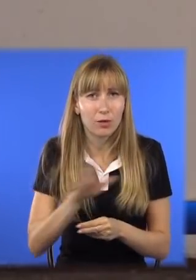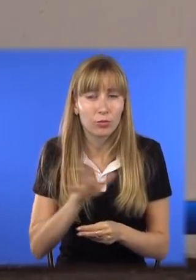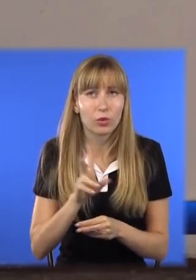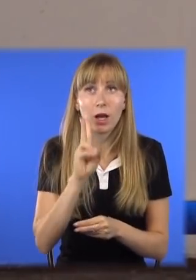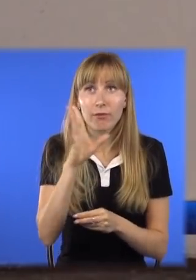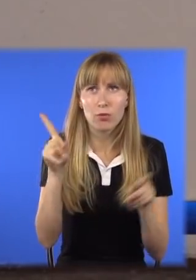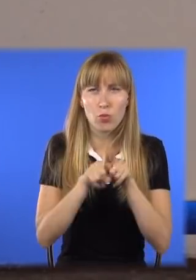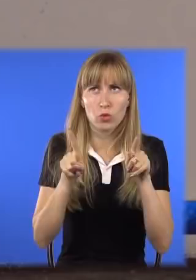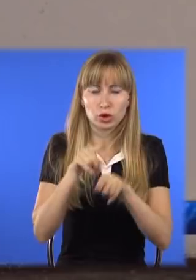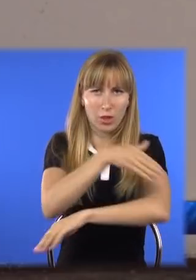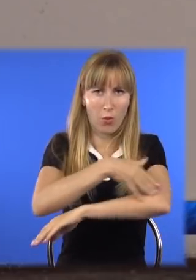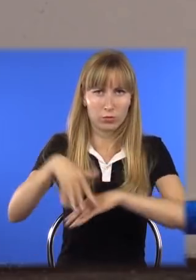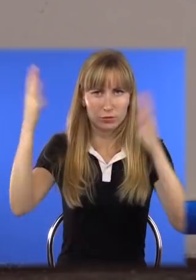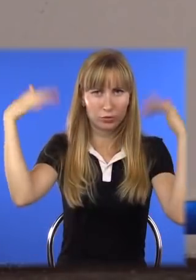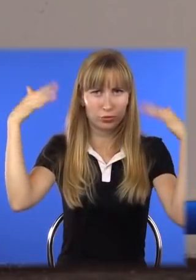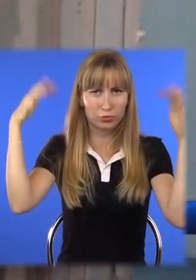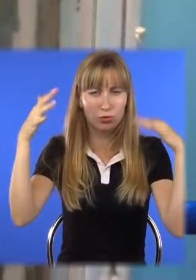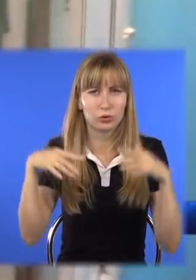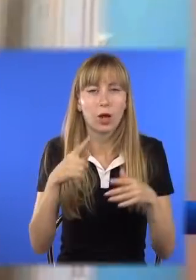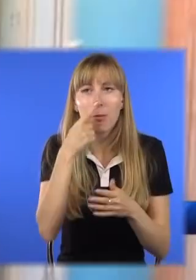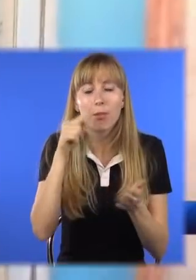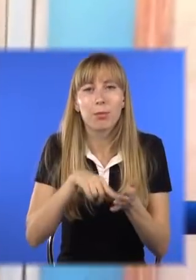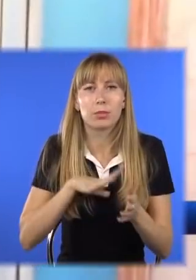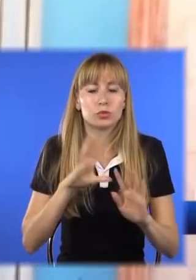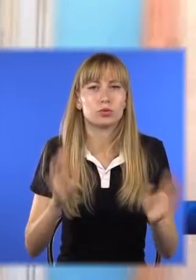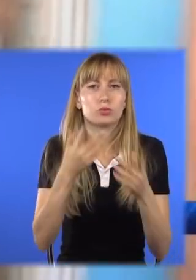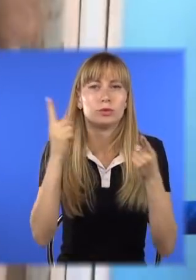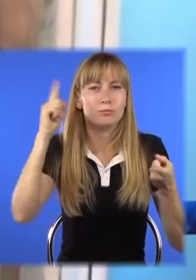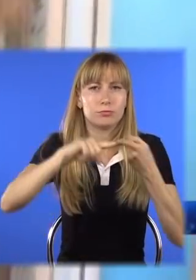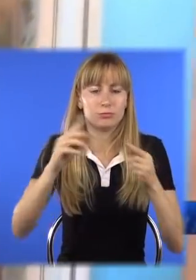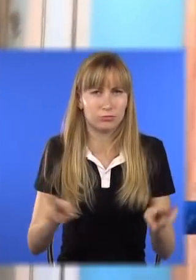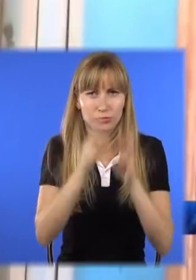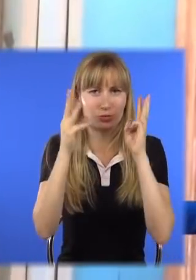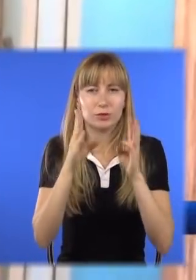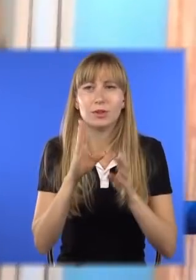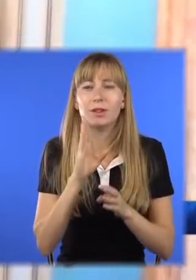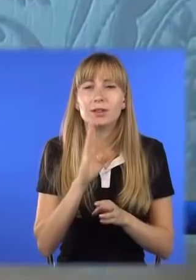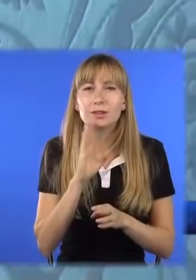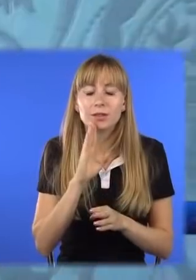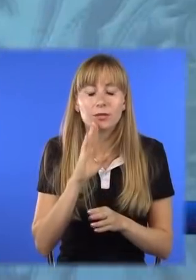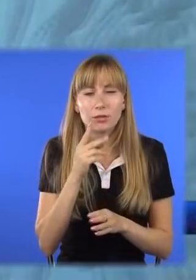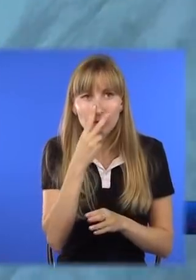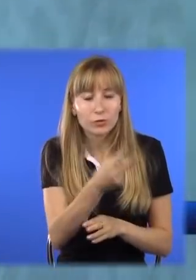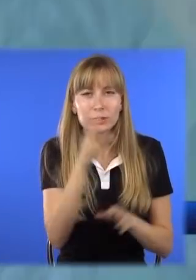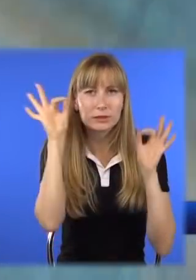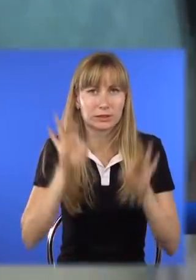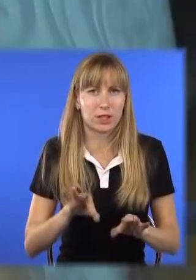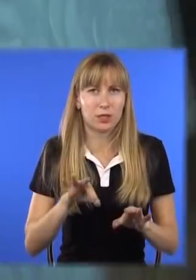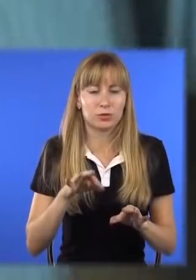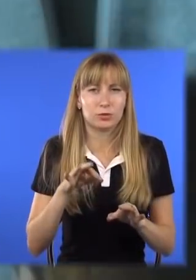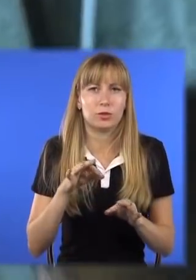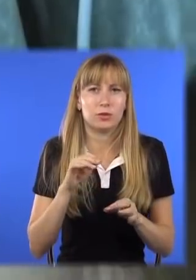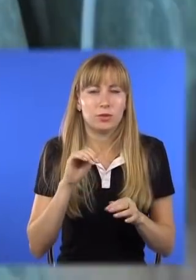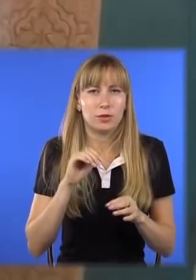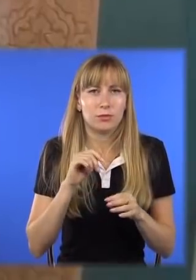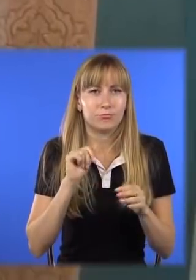а одного разу взагалі зайнялася проводка. Антоніна вчасно зреагувала, тому врятувала життя собі та сусідці, яка